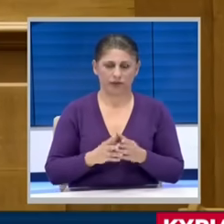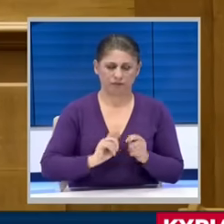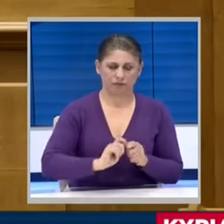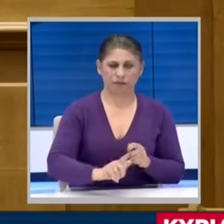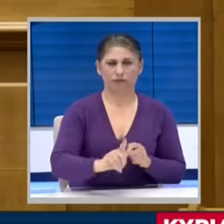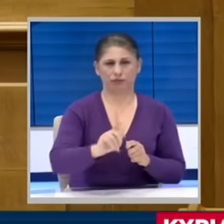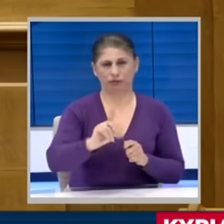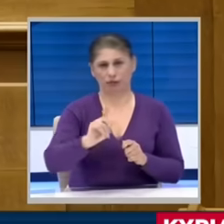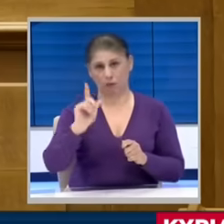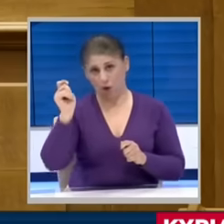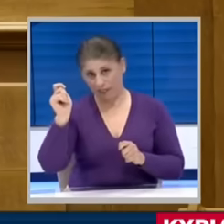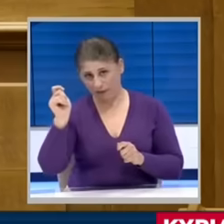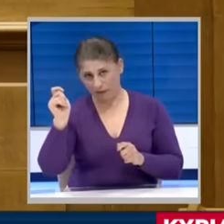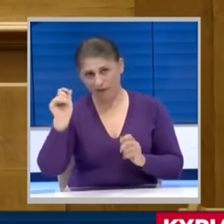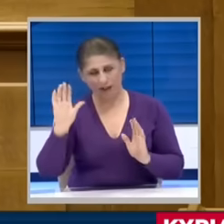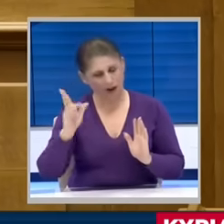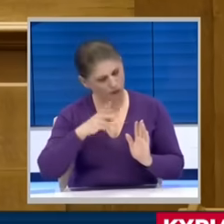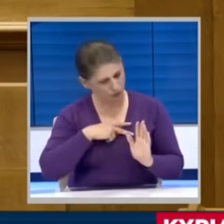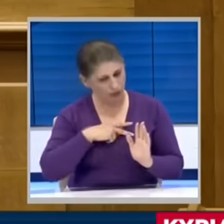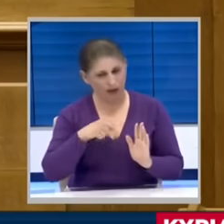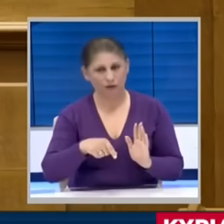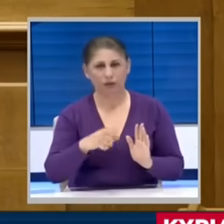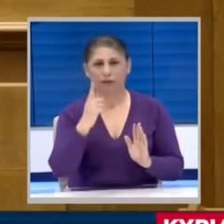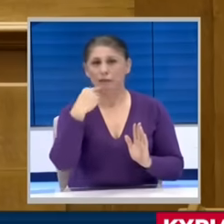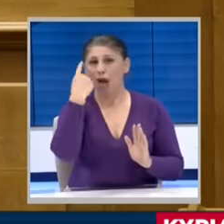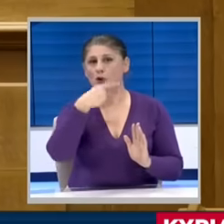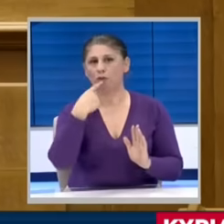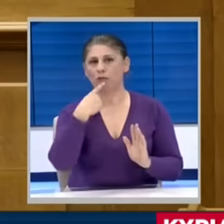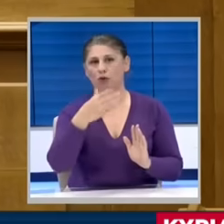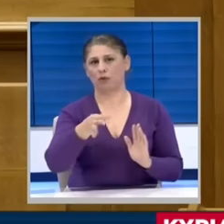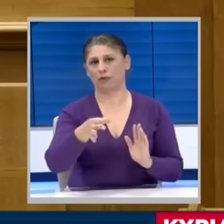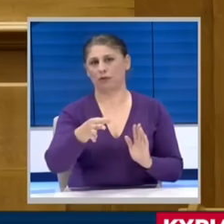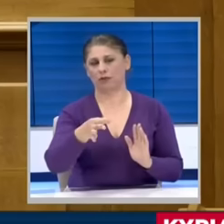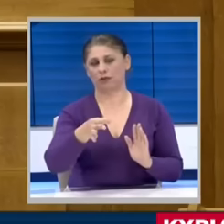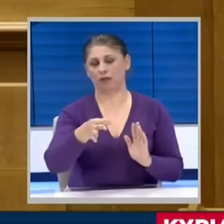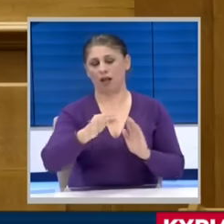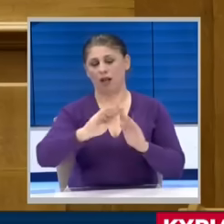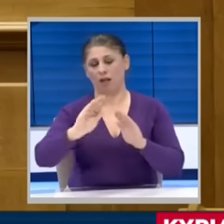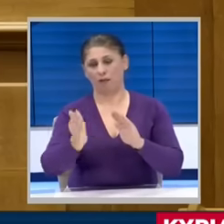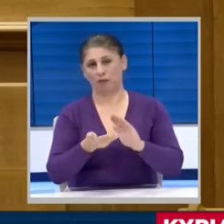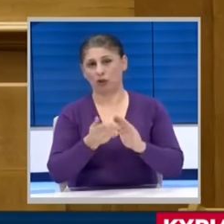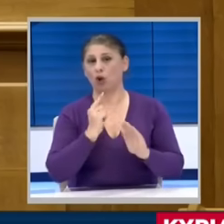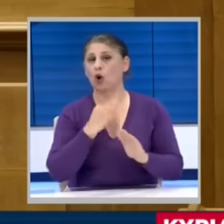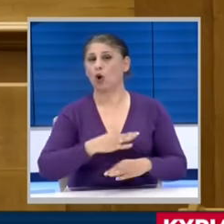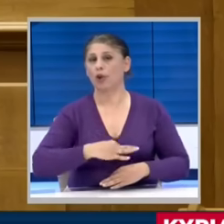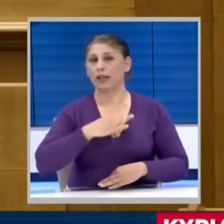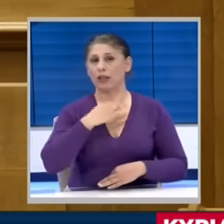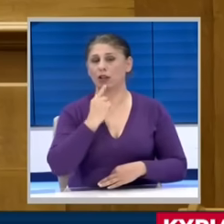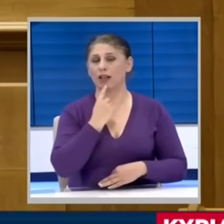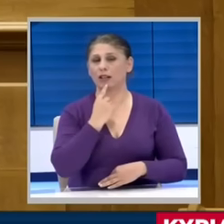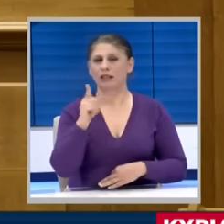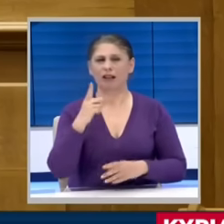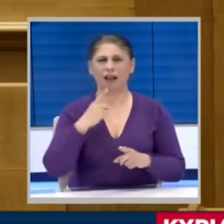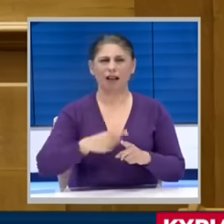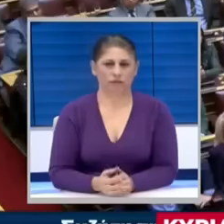πολιτεύματος. Και ορθά, αλλά αυτή είναι μία όψη του νομίσματος. Η άλλη είναι ότι ο κύριος Κασελάκης είναι